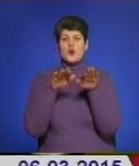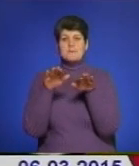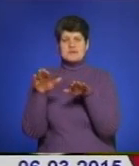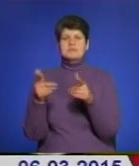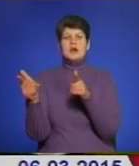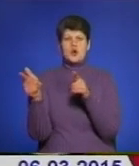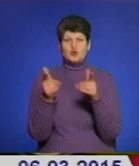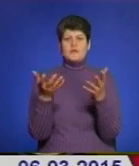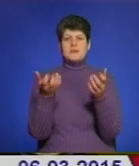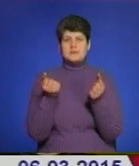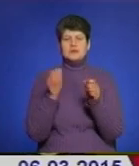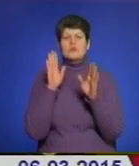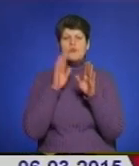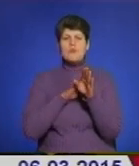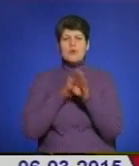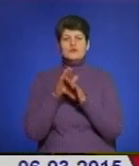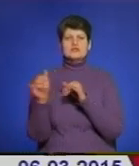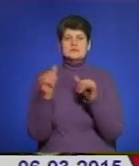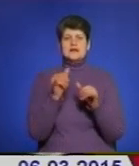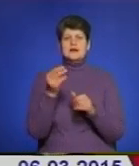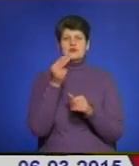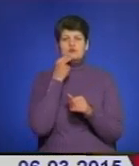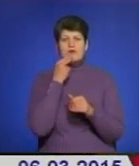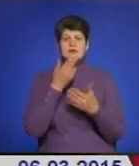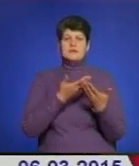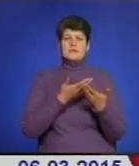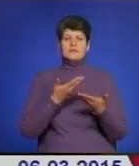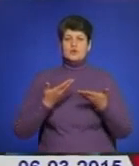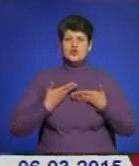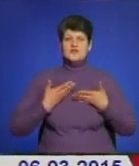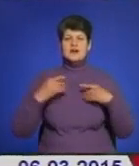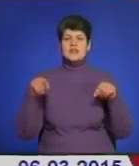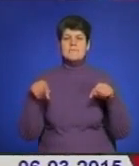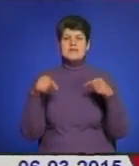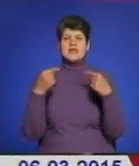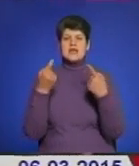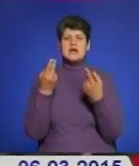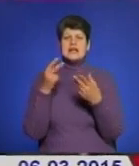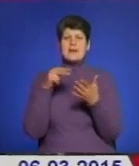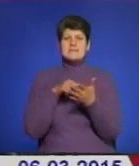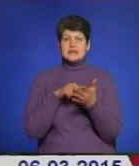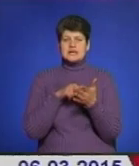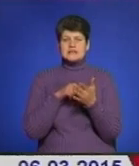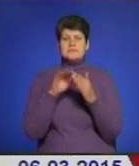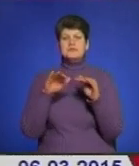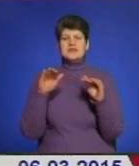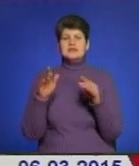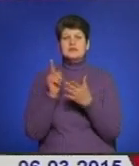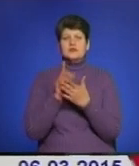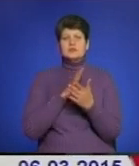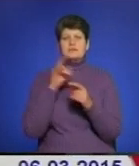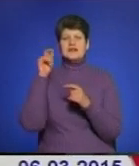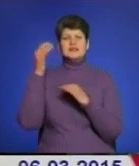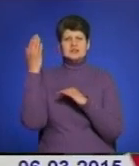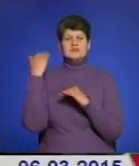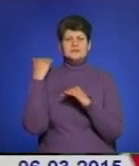прийняти. Вони будуть повністю забезпечені проживанням, харчуванням та реабілітацією. Ці діти вони мали виїхати набагато раніше, але в зв'язку з тим, що